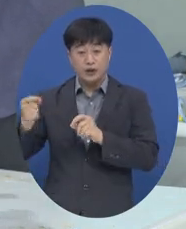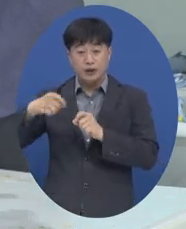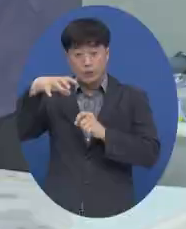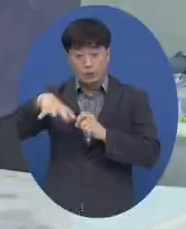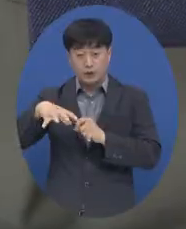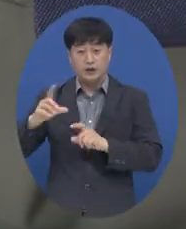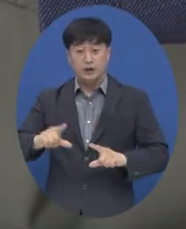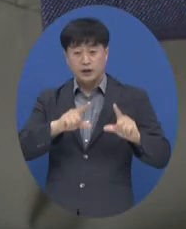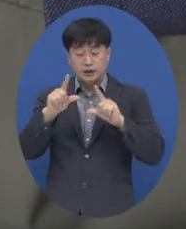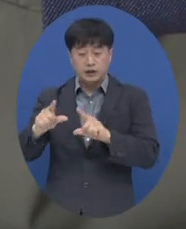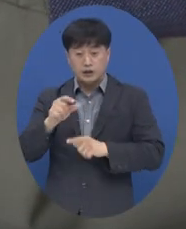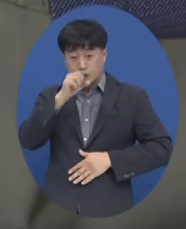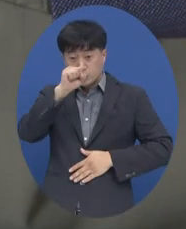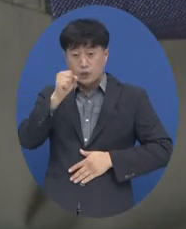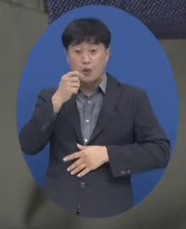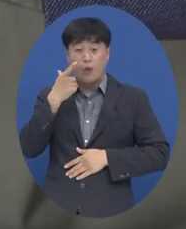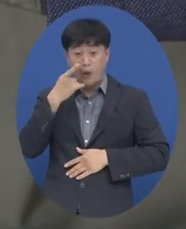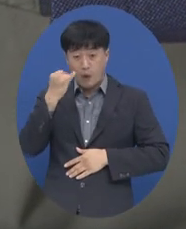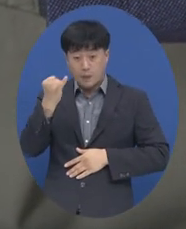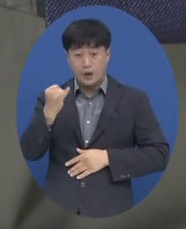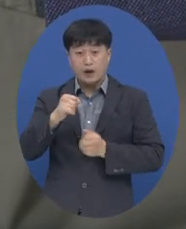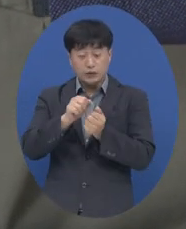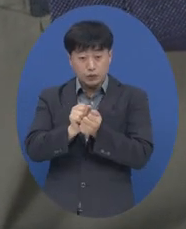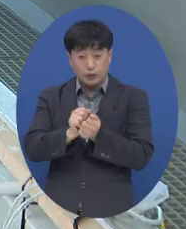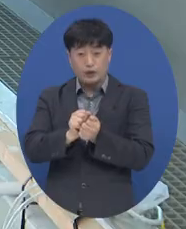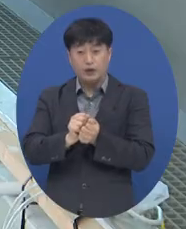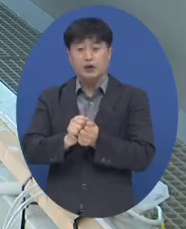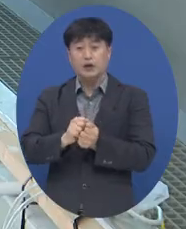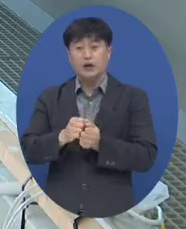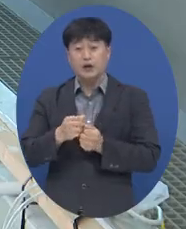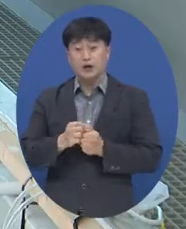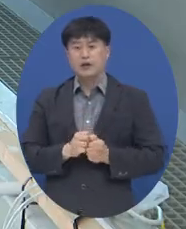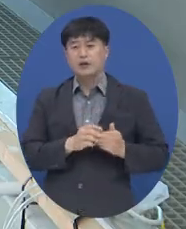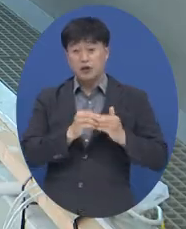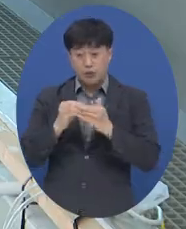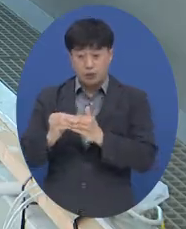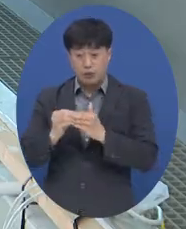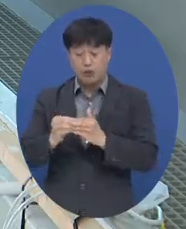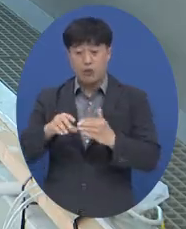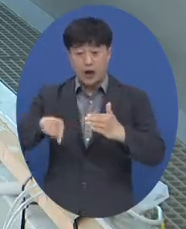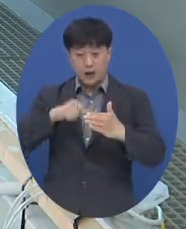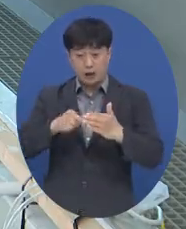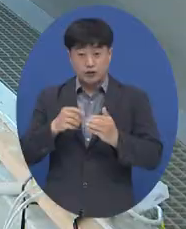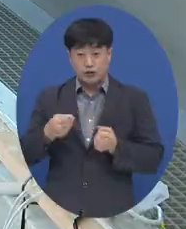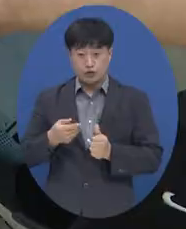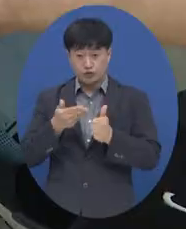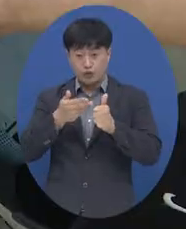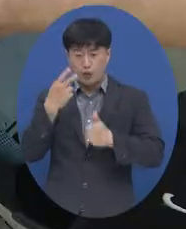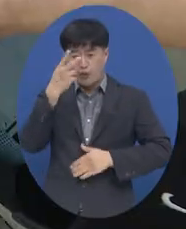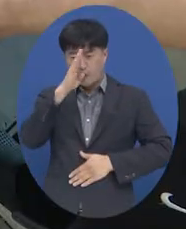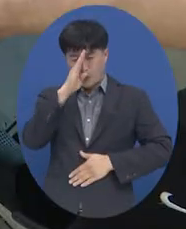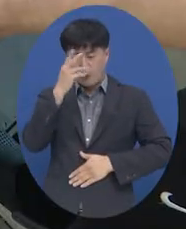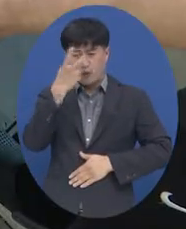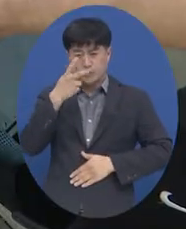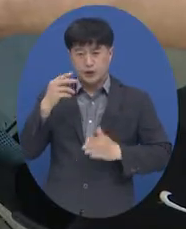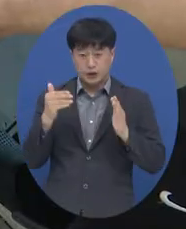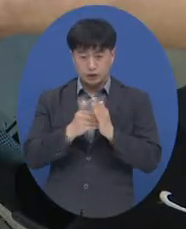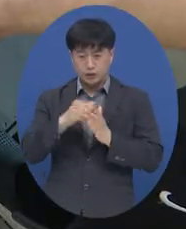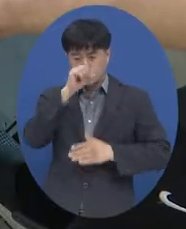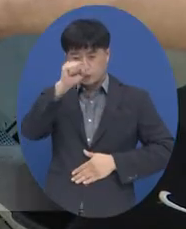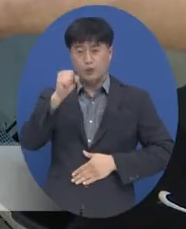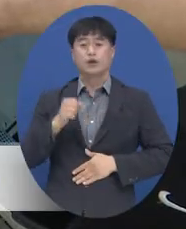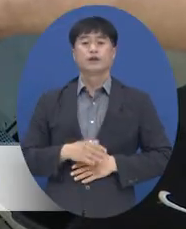서식하는 우량 어미의 살랑 이도 과정을 거쳐 칠레 살 소에서 5개월 동안 성장시키고 7번 검색하지 마친 우량종자